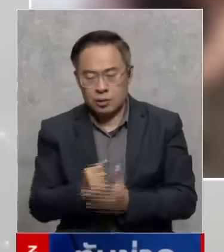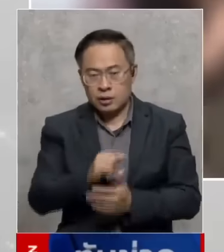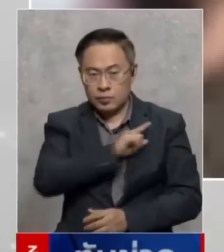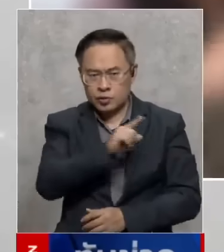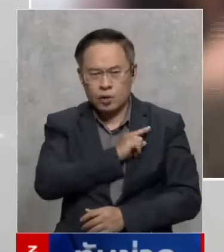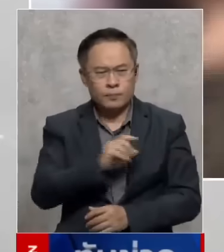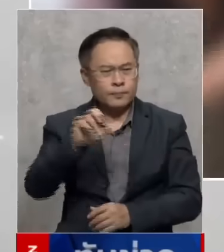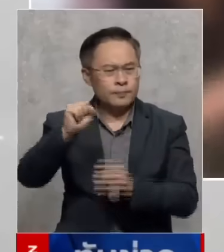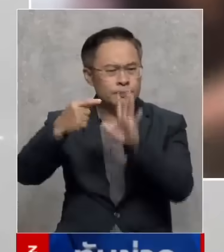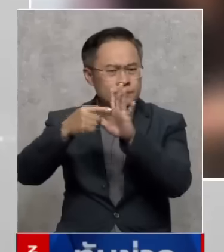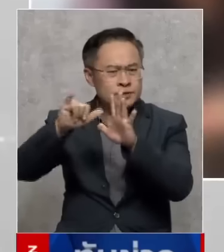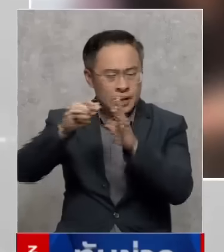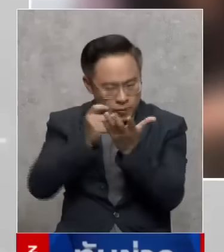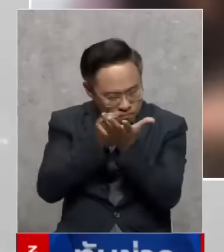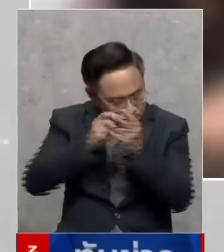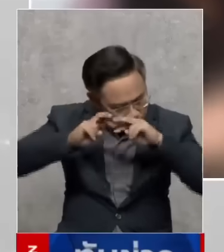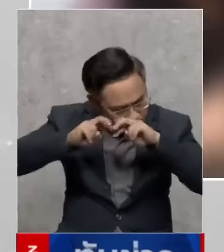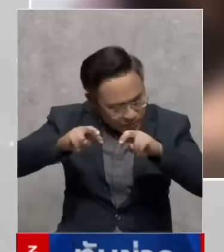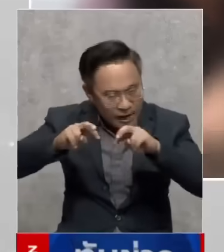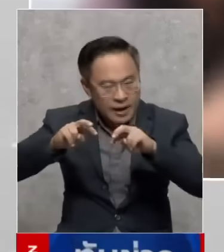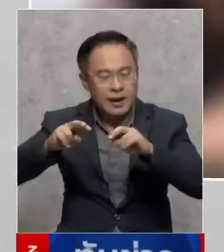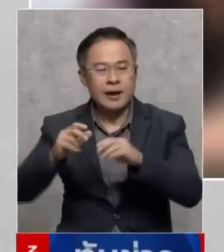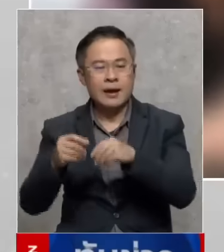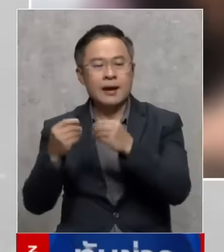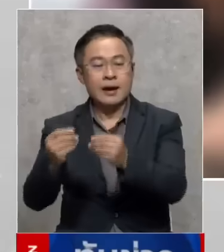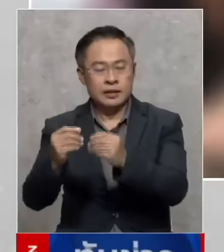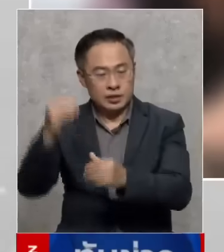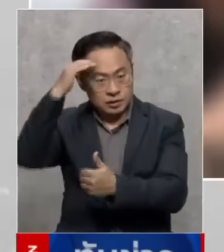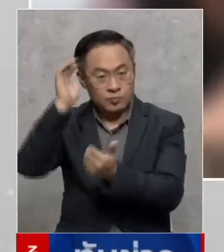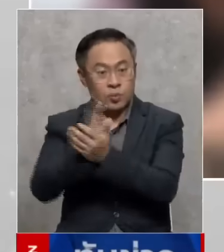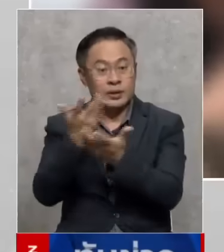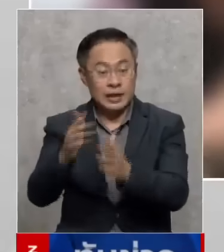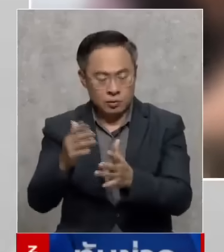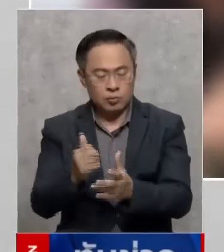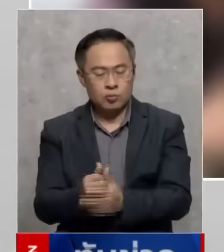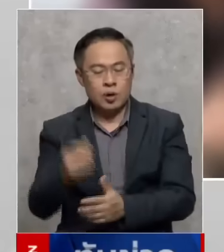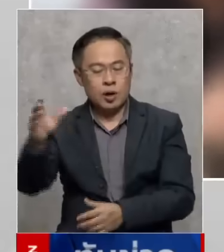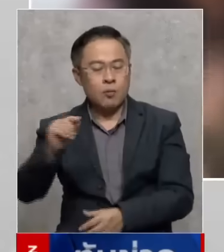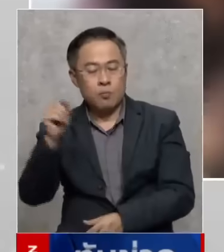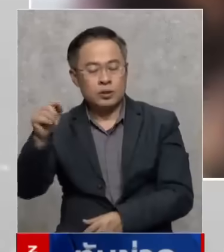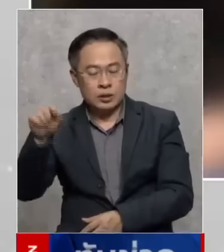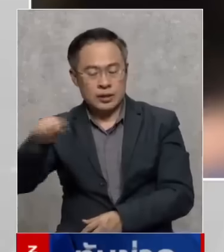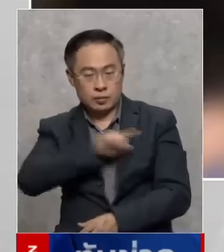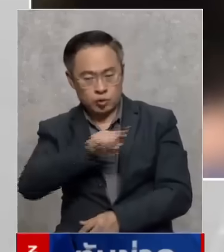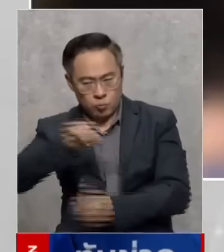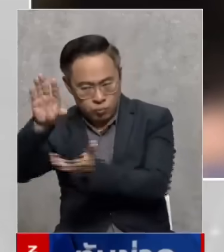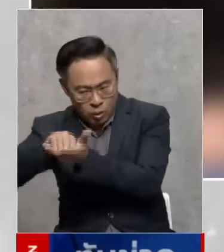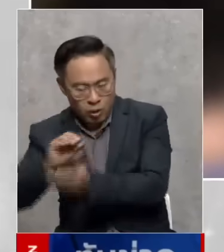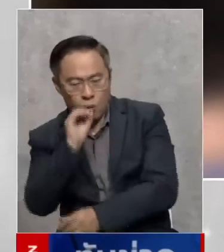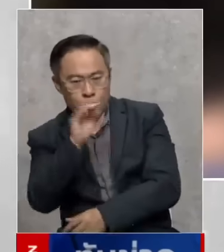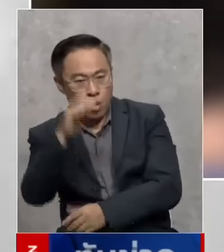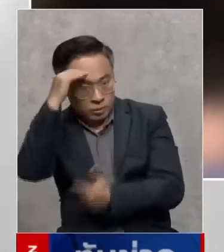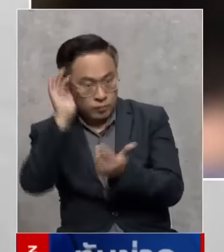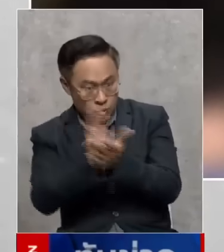ไม่ได้เพราะเชียร์คดีไม่ได้เสร็จไอ้แก๊งค้ายาก็เลยมาทวงเงินเขาว่าแบบจะเอาเงินคืนนำทรัพย์ไม่พอ